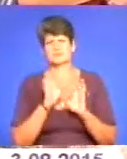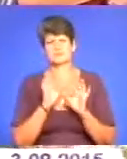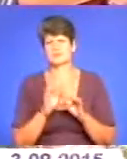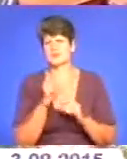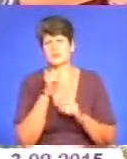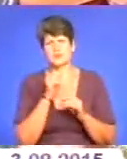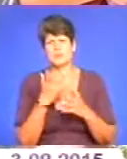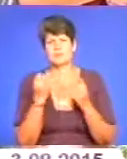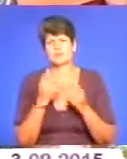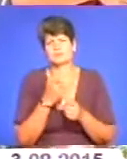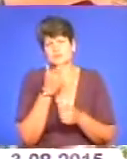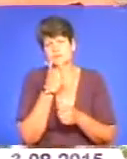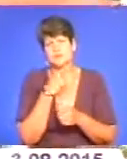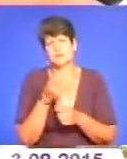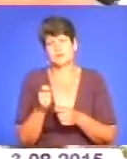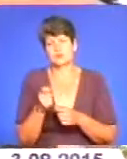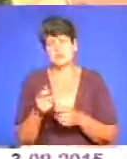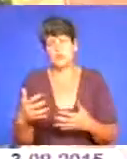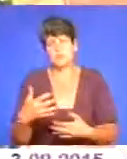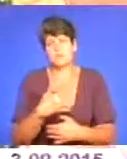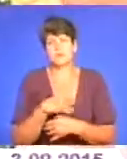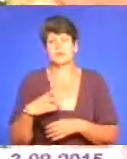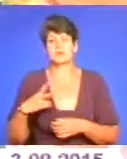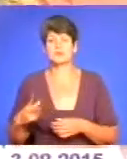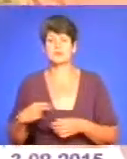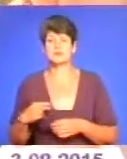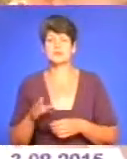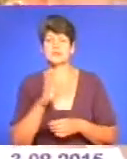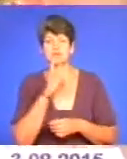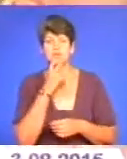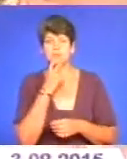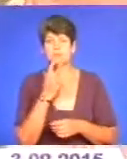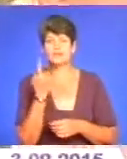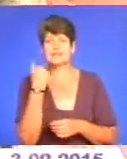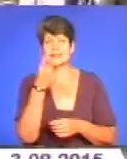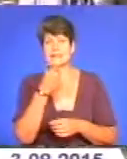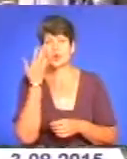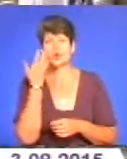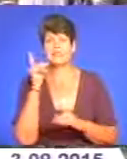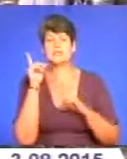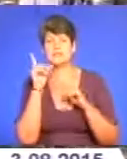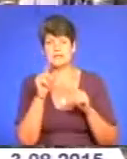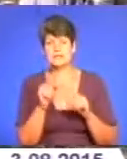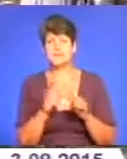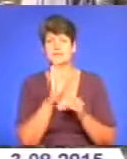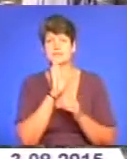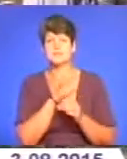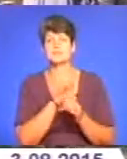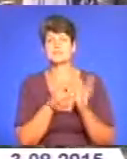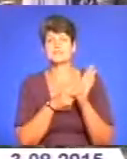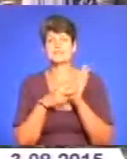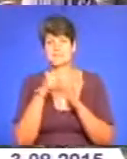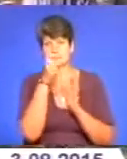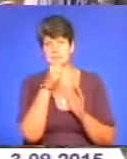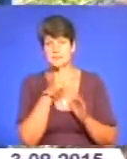скромно тримає ключ від квартири і обіймає донечку. Малечу він не бачив рік. Коли їхав, крихітці було лише 7 місяців, по